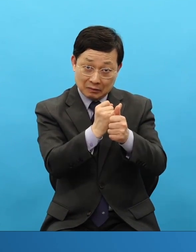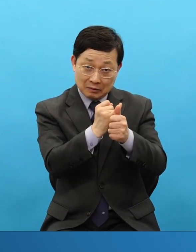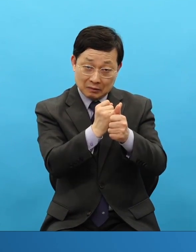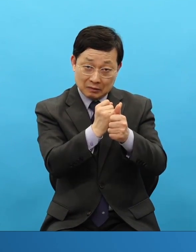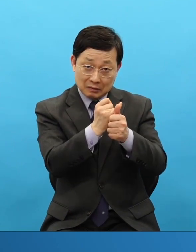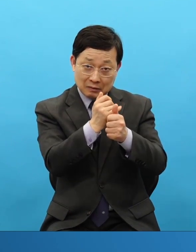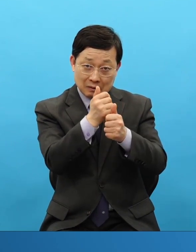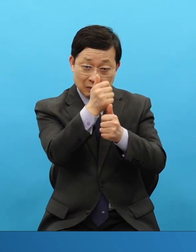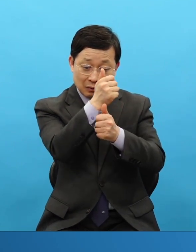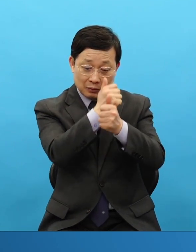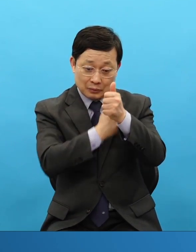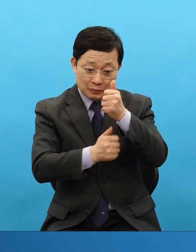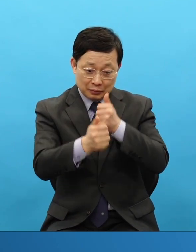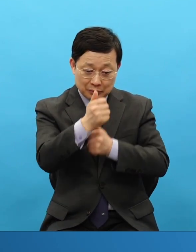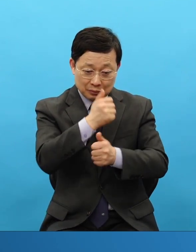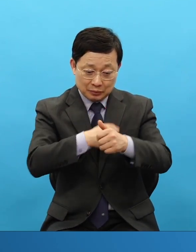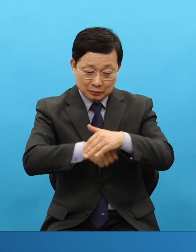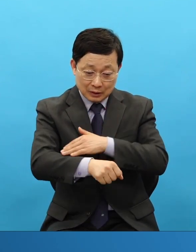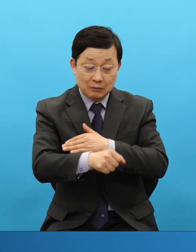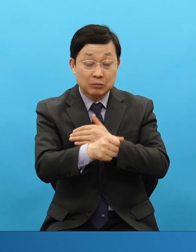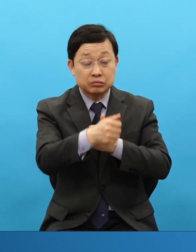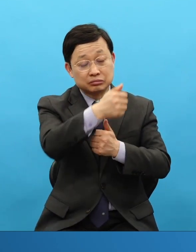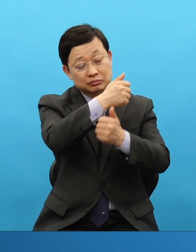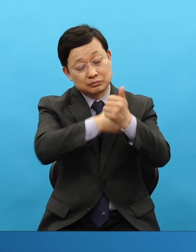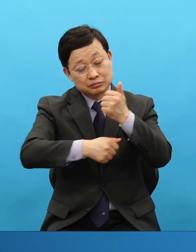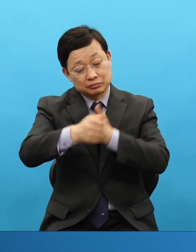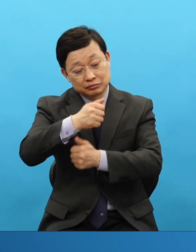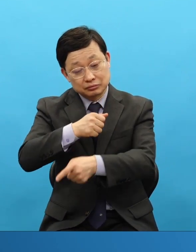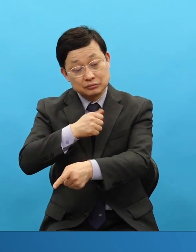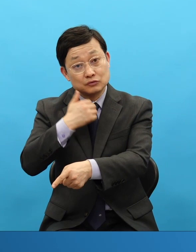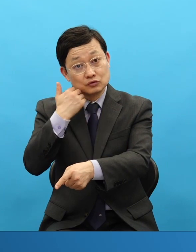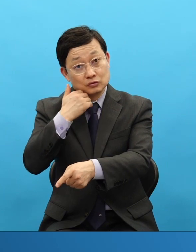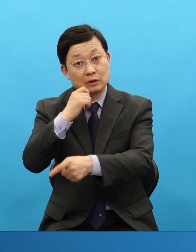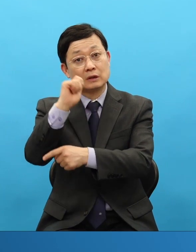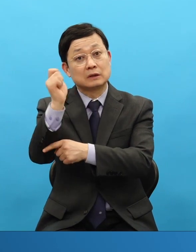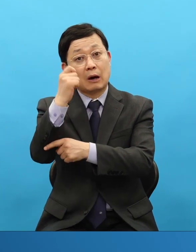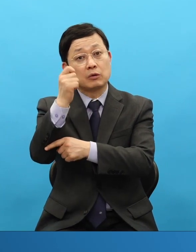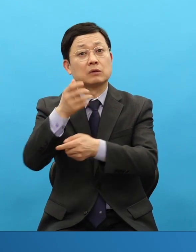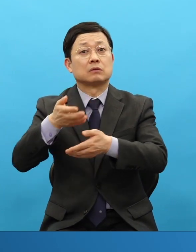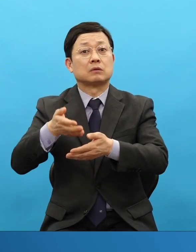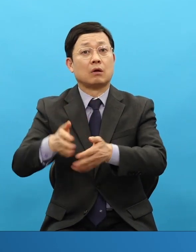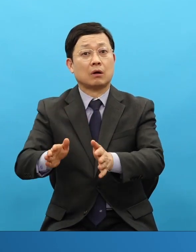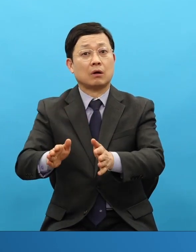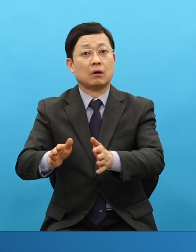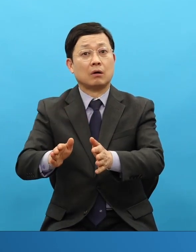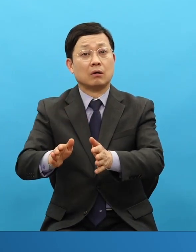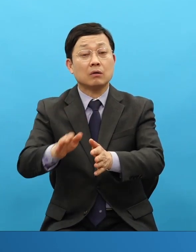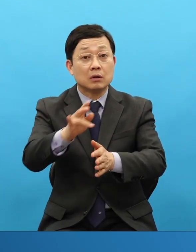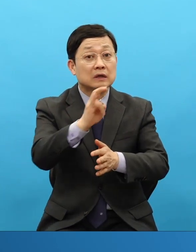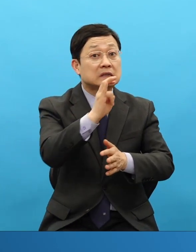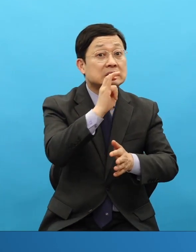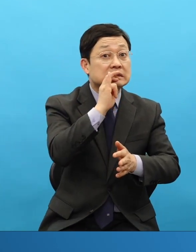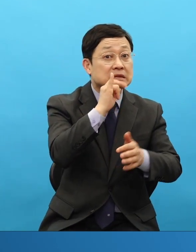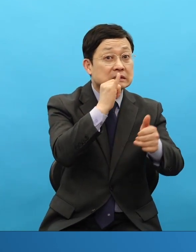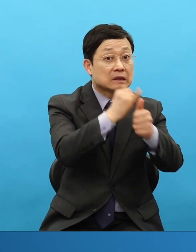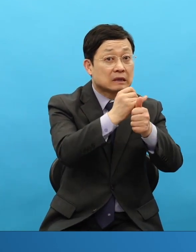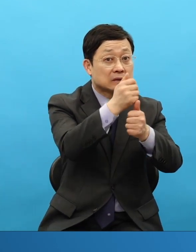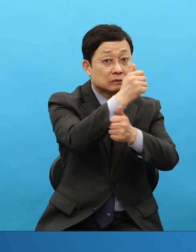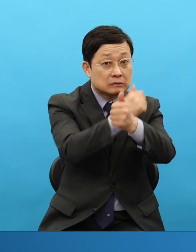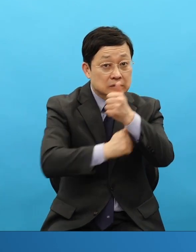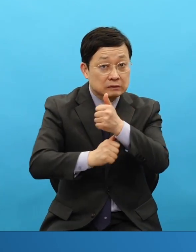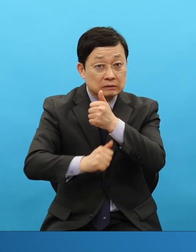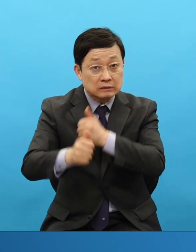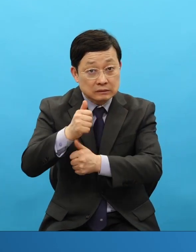지나서 자녀들이 나기 시작하겠죠. 거기서 다윗이라는 인물이 나왔습니다. As time passes, through her descendants,